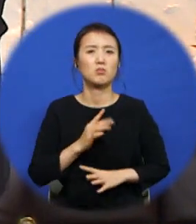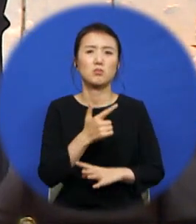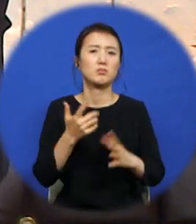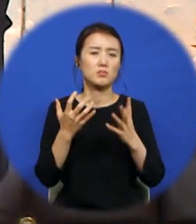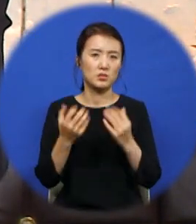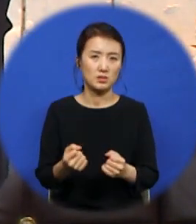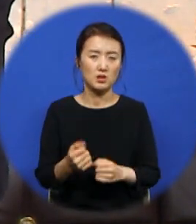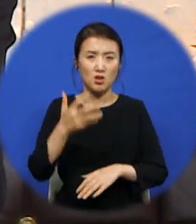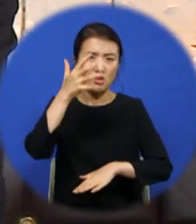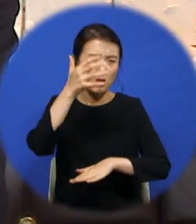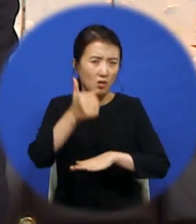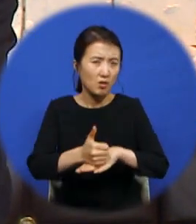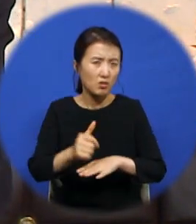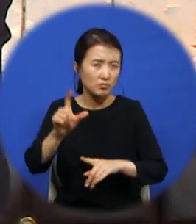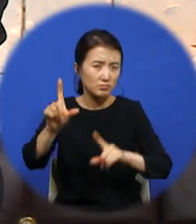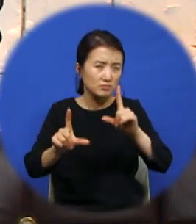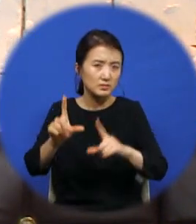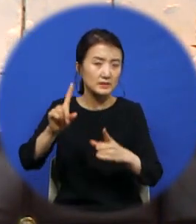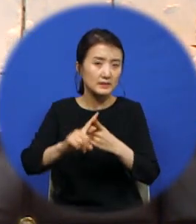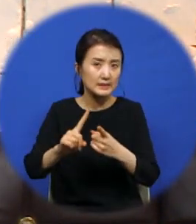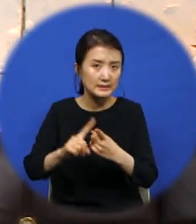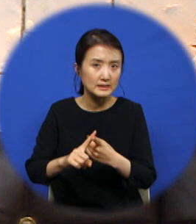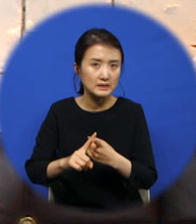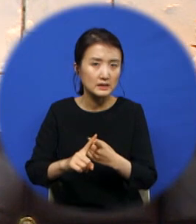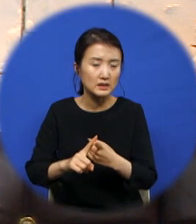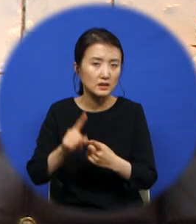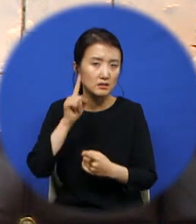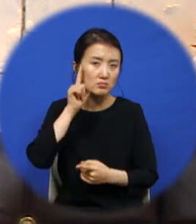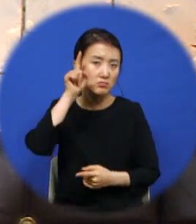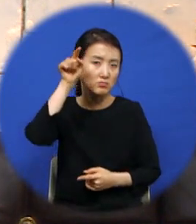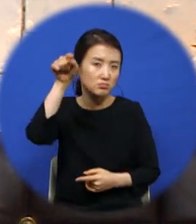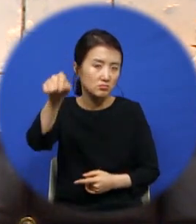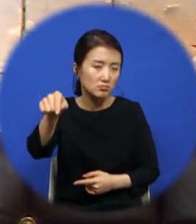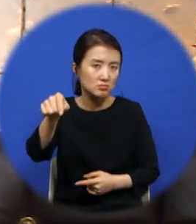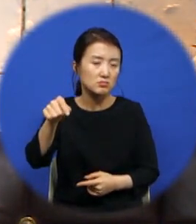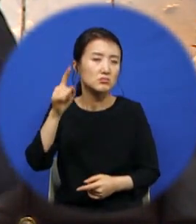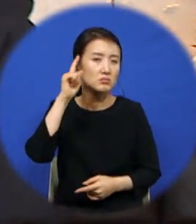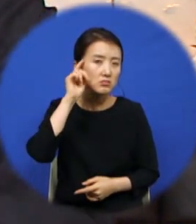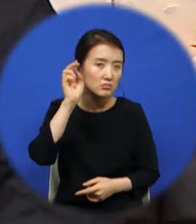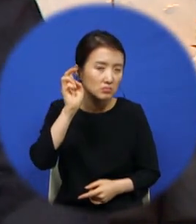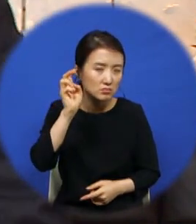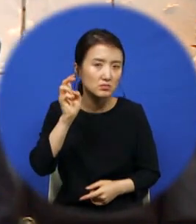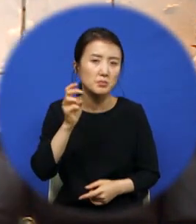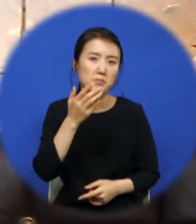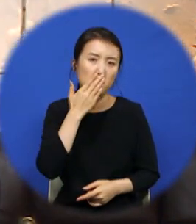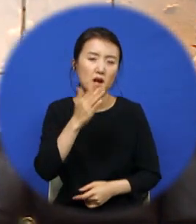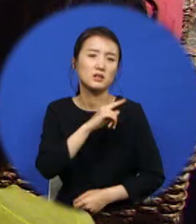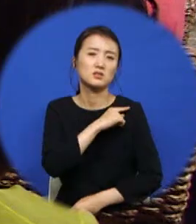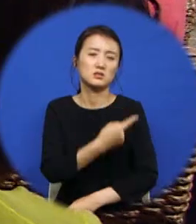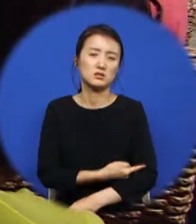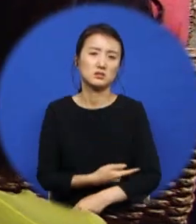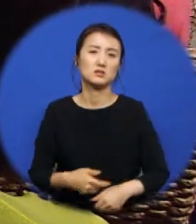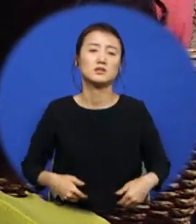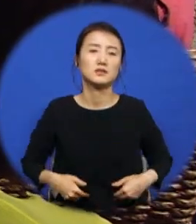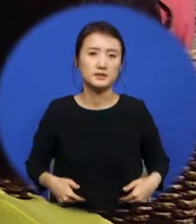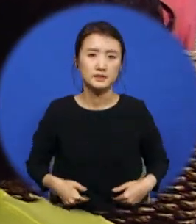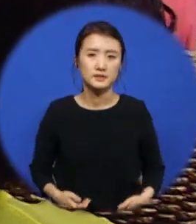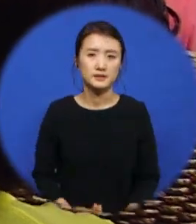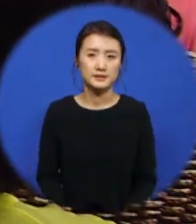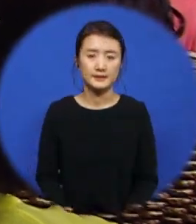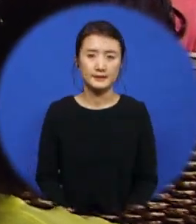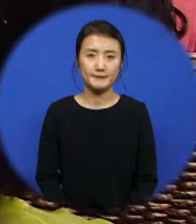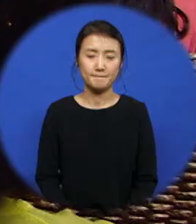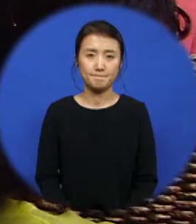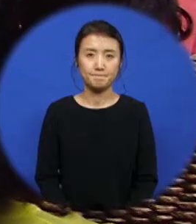결과가 뭐 할지 어떨지를 뭐 할 수 있었다 예측할수 쌀은 따름입니다 이자 그 염기